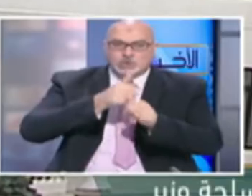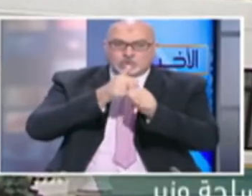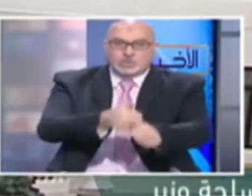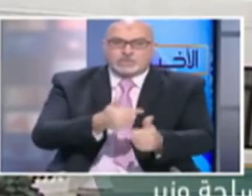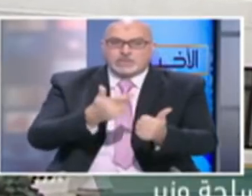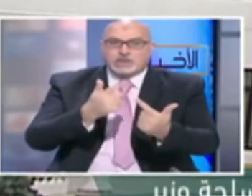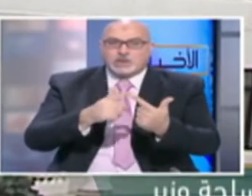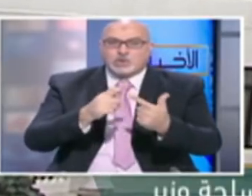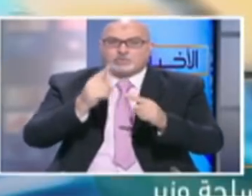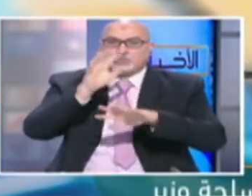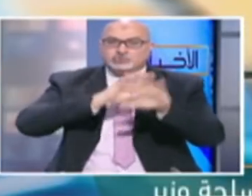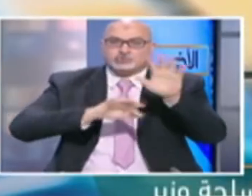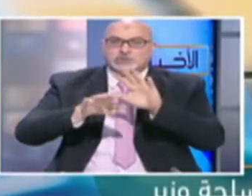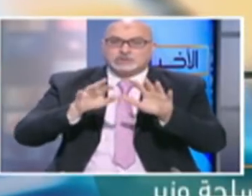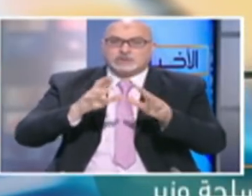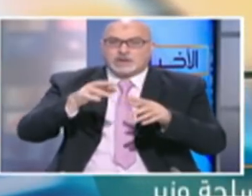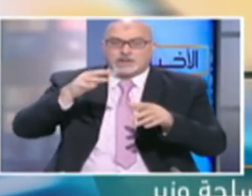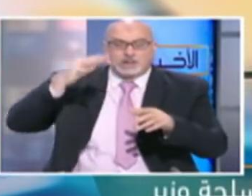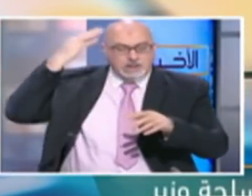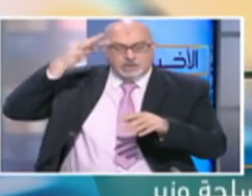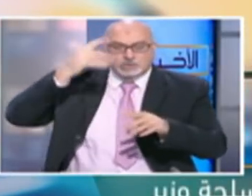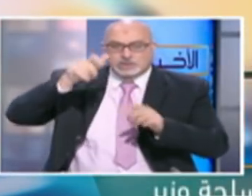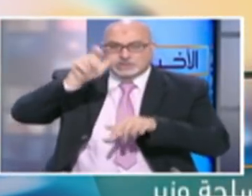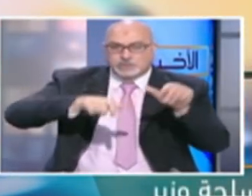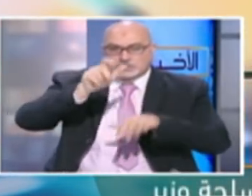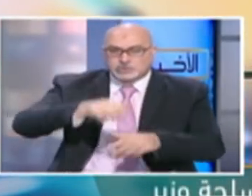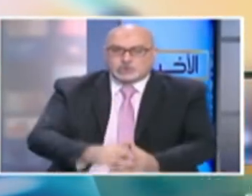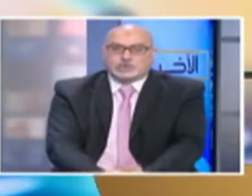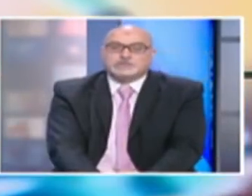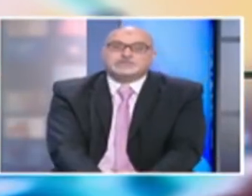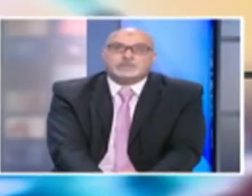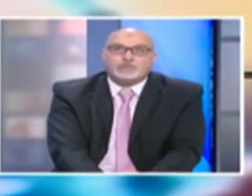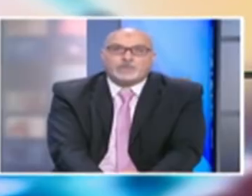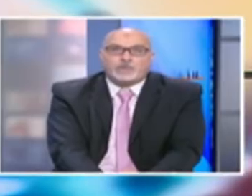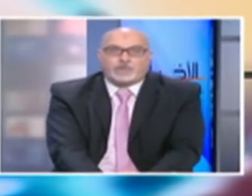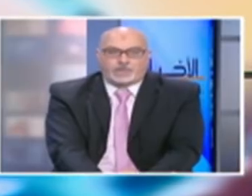ظروف التكفل بانشغالات المواطنين.